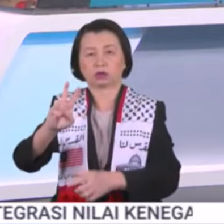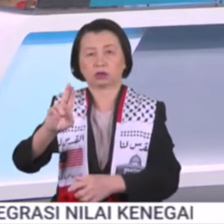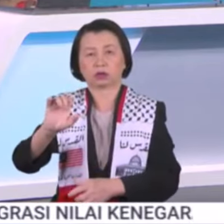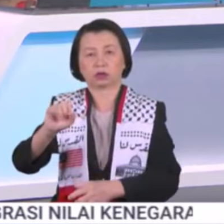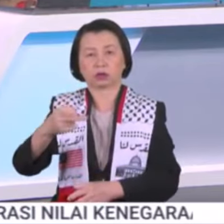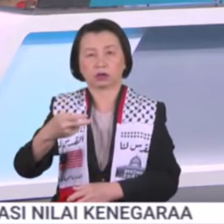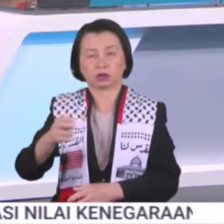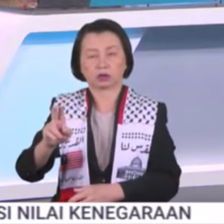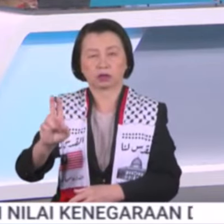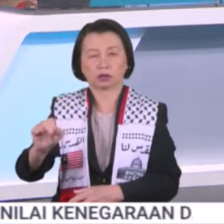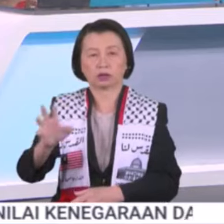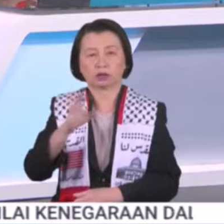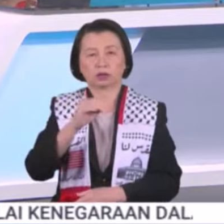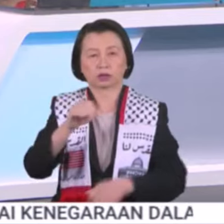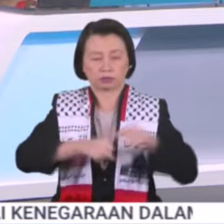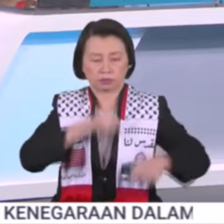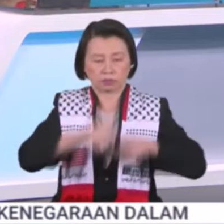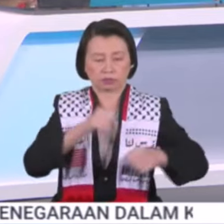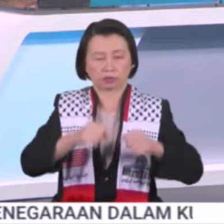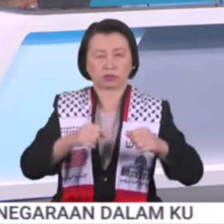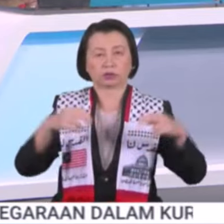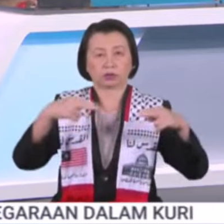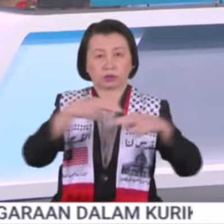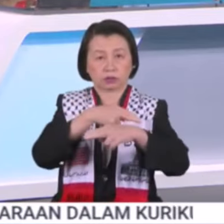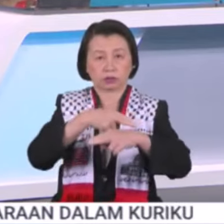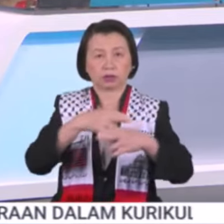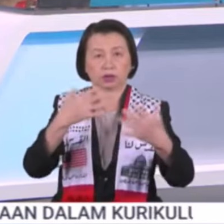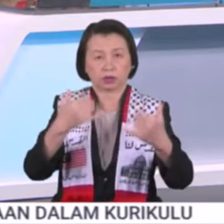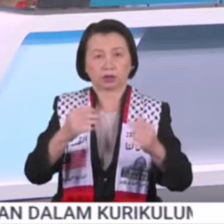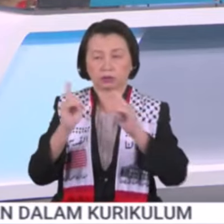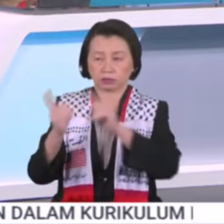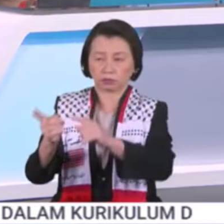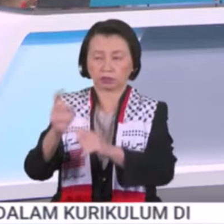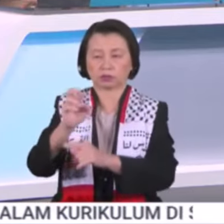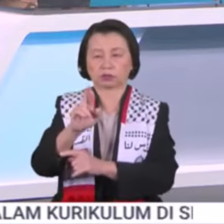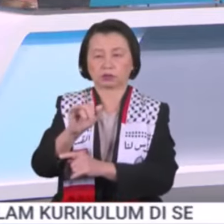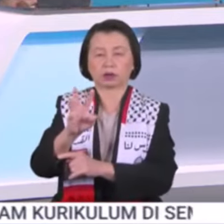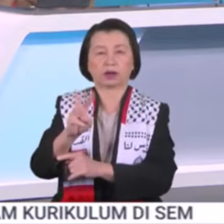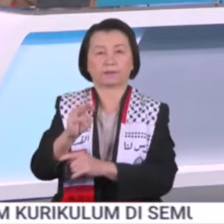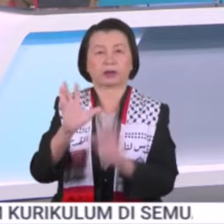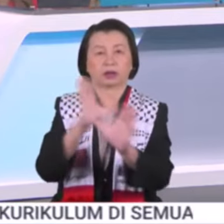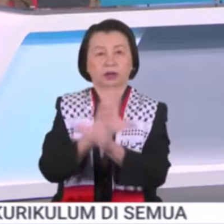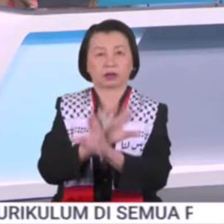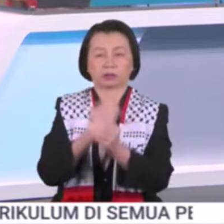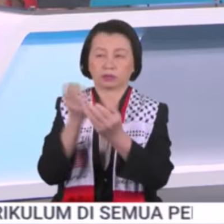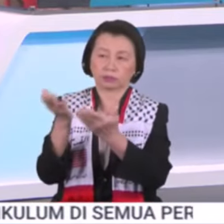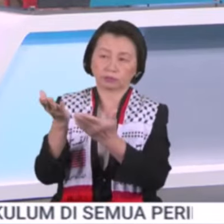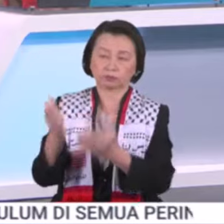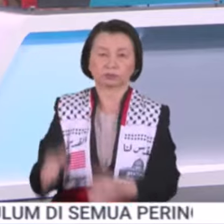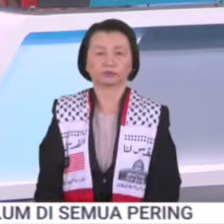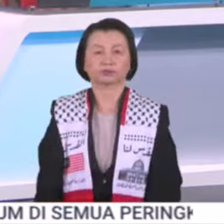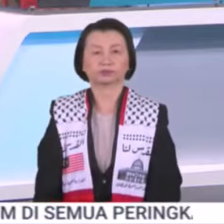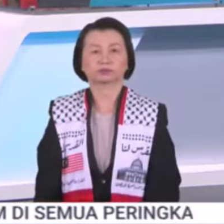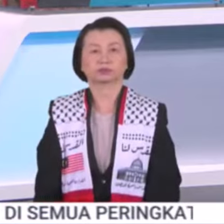aksi berbasikal lebuh raya. Tina Rama di Kuching, Sarawak ada perinciannya. Silakan Tina.